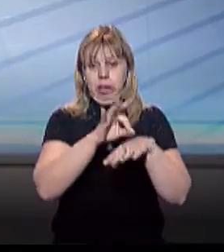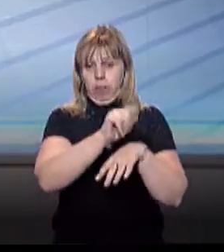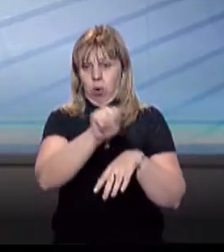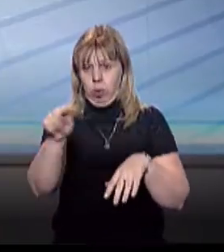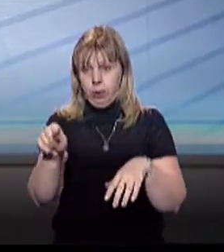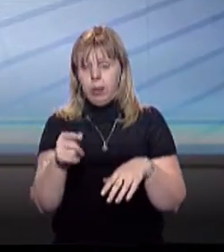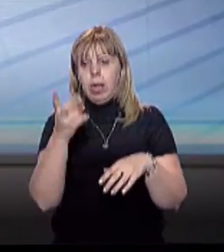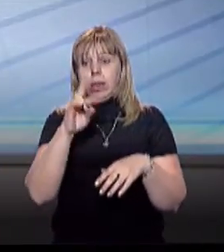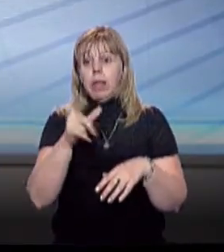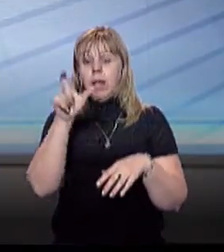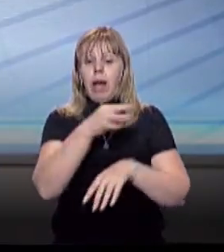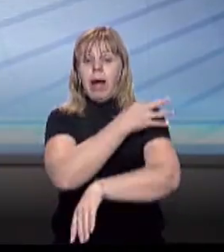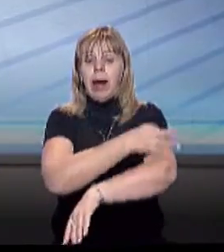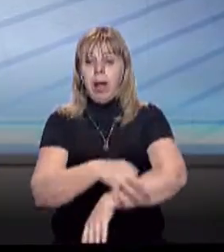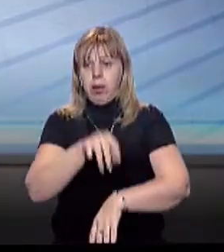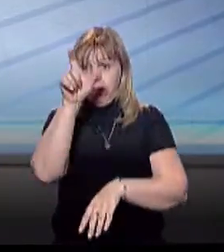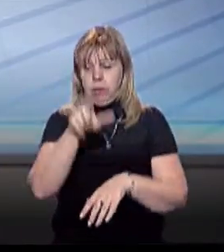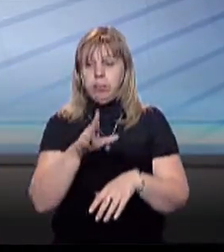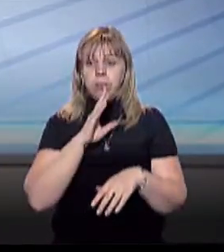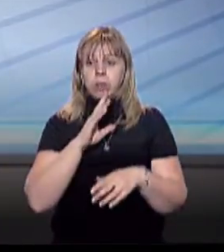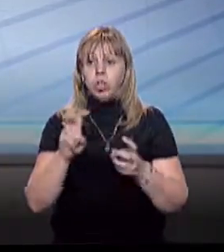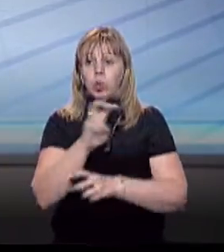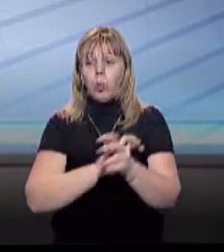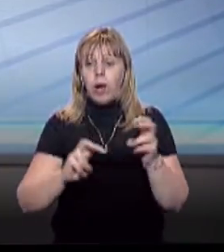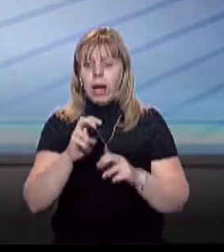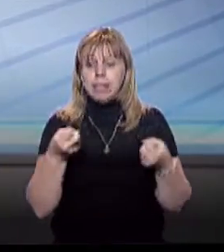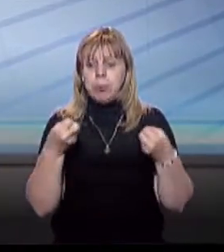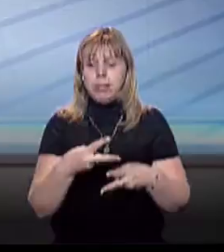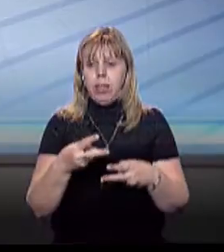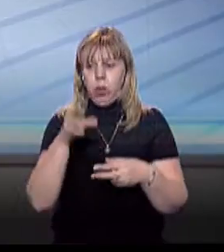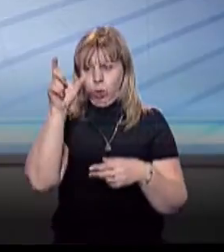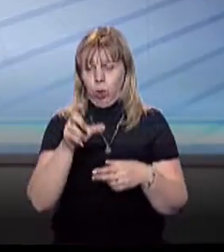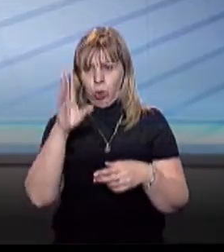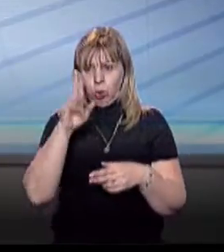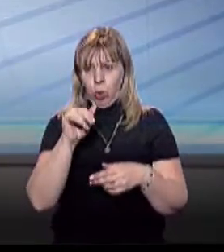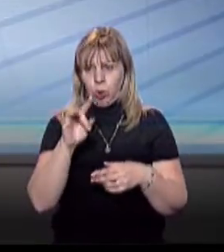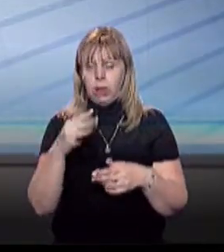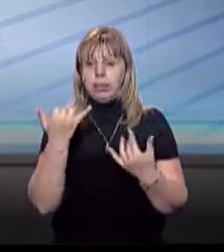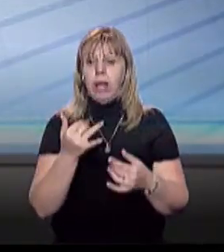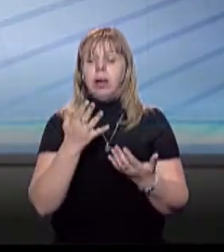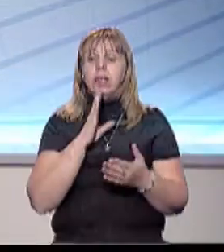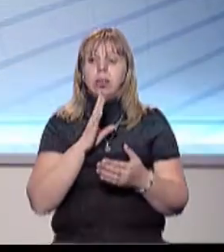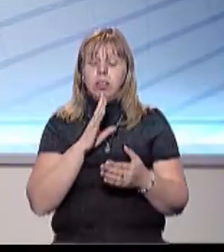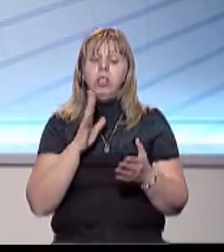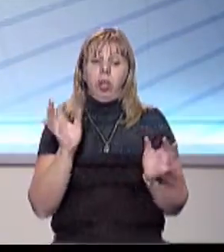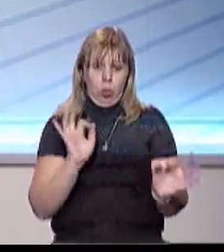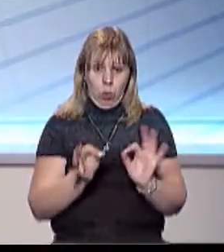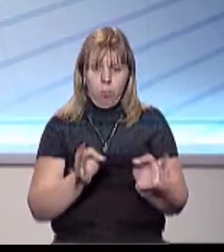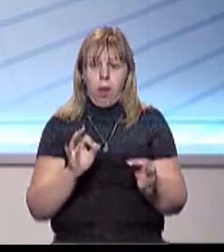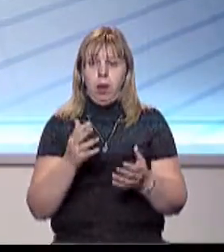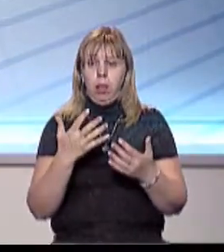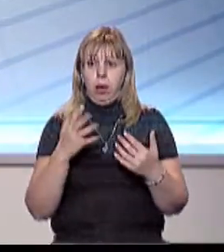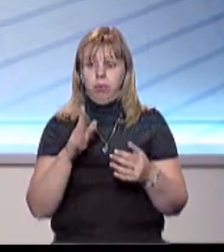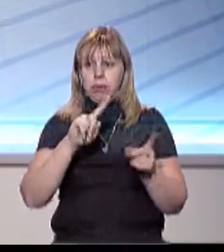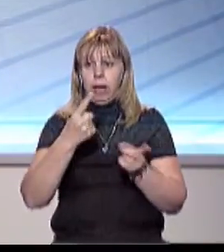Для пацієнтки з Рахівщини цього тижня шукали спеціального донора. Зараз дівчина в стабільному стані перебуває